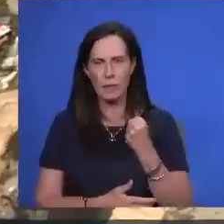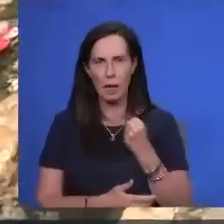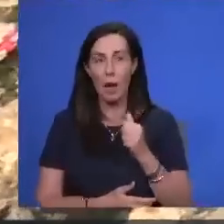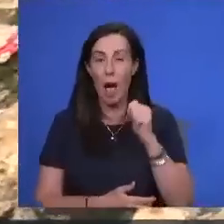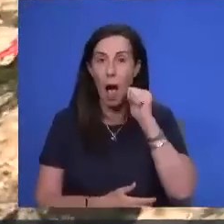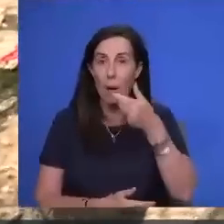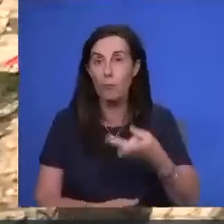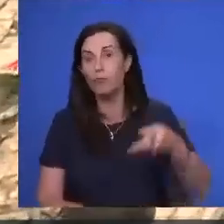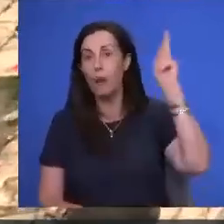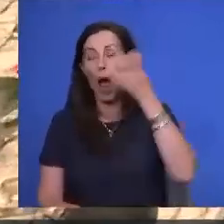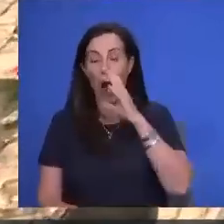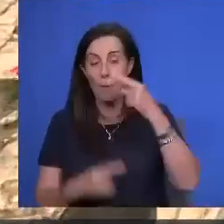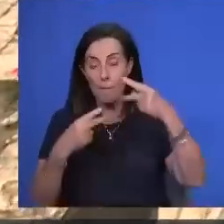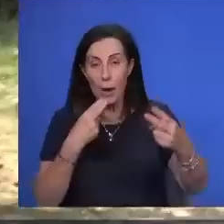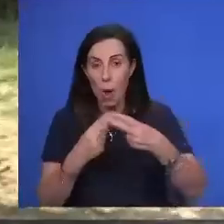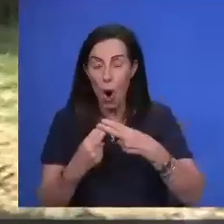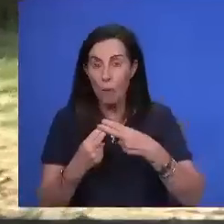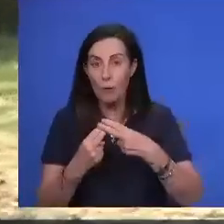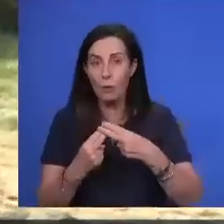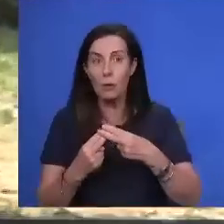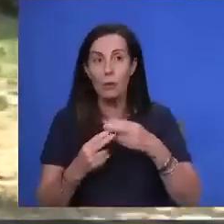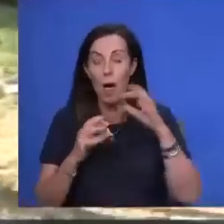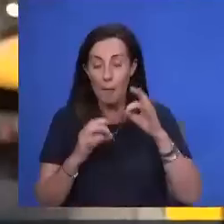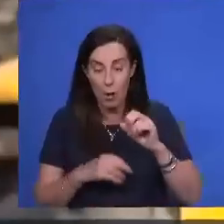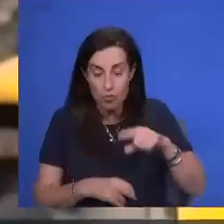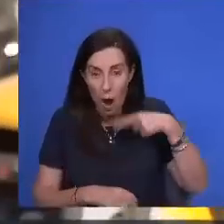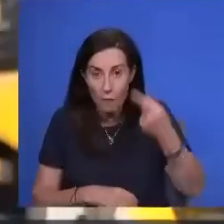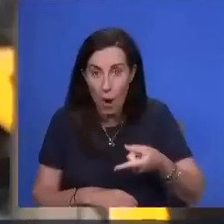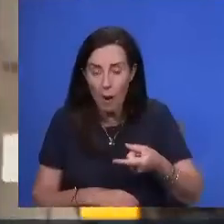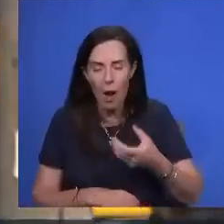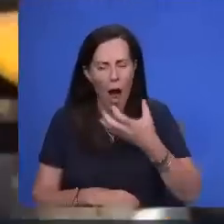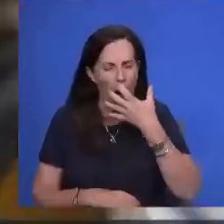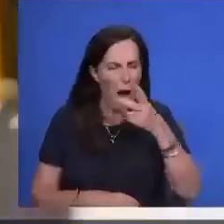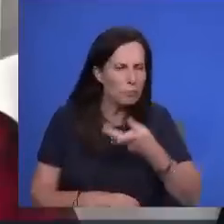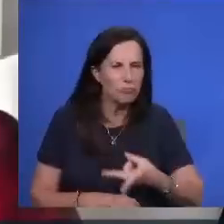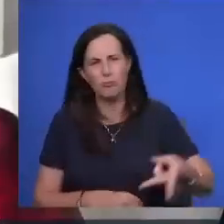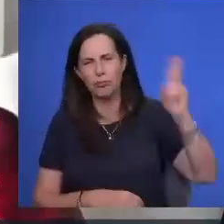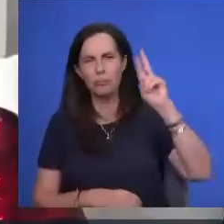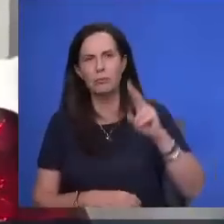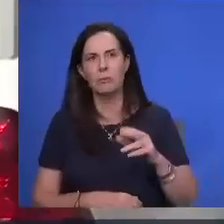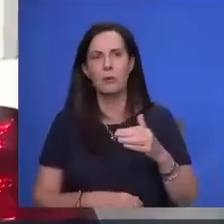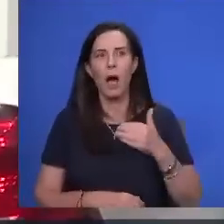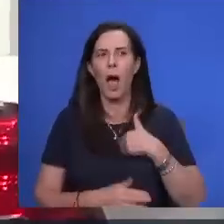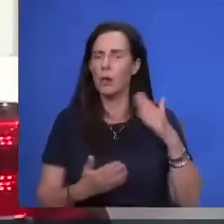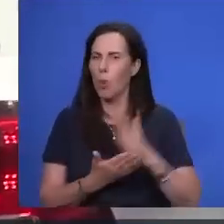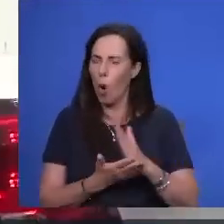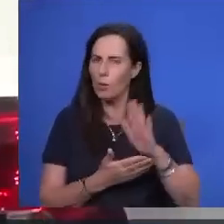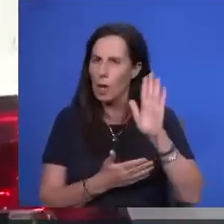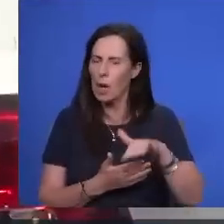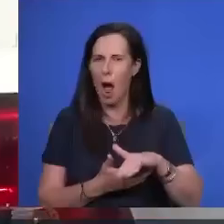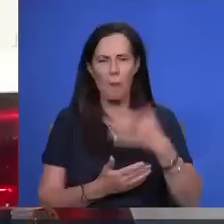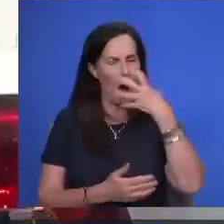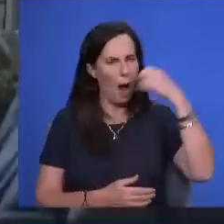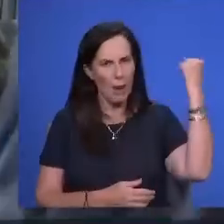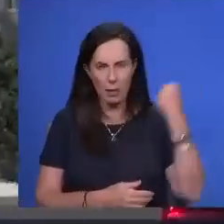זה יחמיר. בימים הקרובים, למעשה עמוק אל תוך השבוע הבא, יהיה פה חם מאוד. אנחנו ערוכים לעבוד במזג האוויר